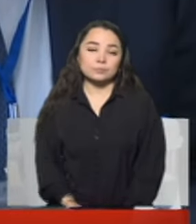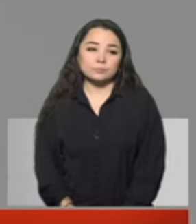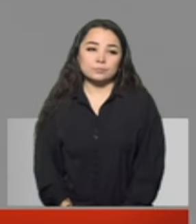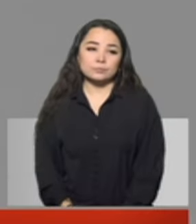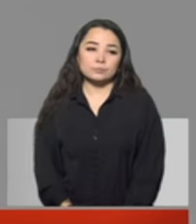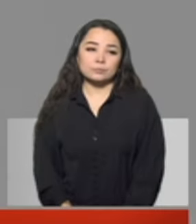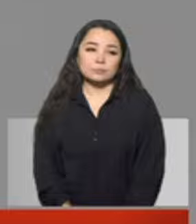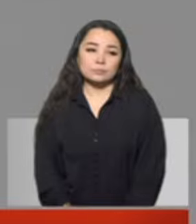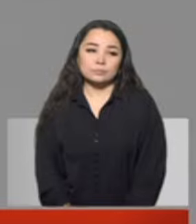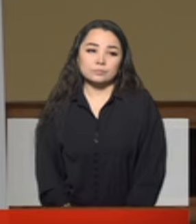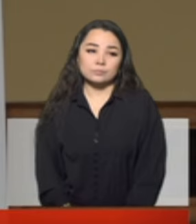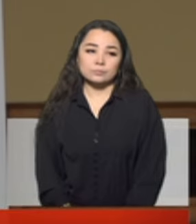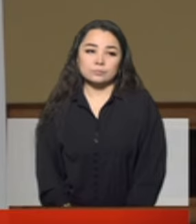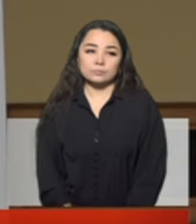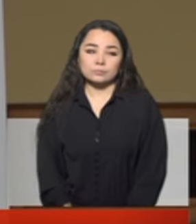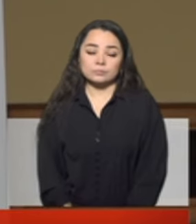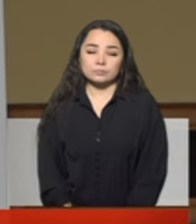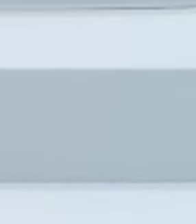Қазақстан ұлттық телеарнасы.